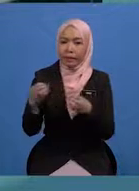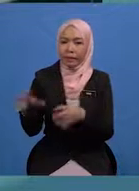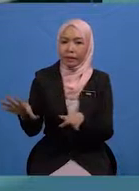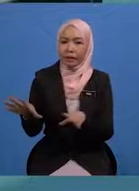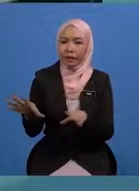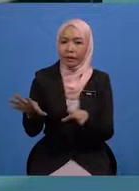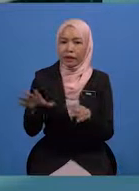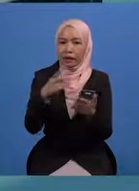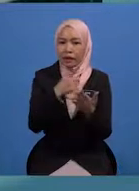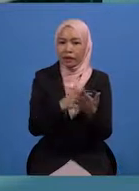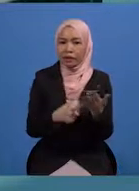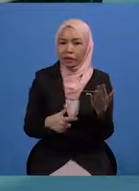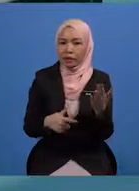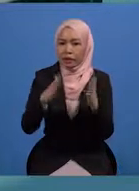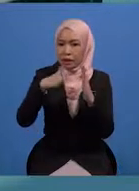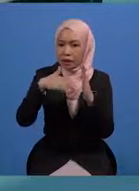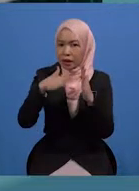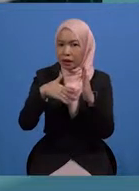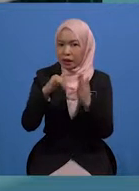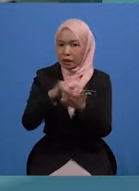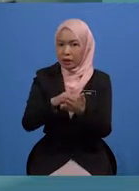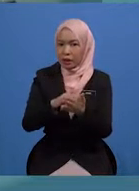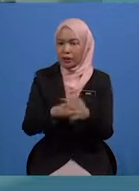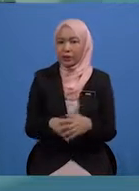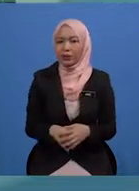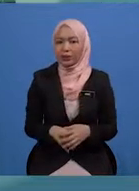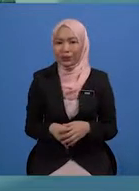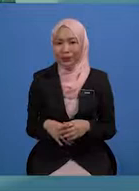biarkan catan kita kering dengan sempurna.